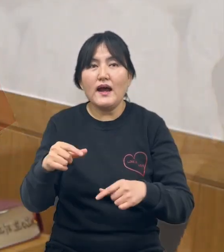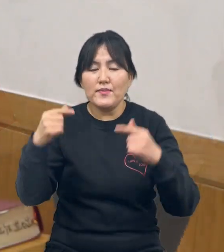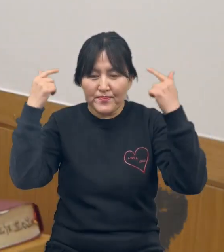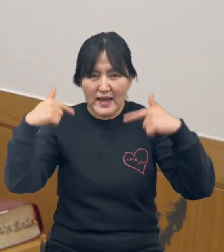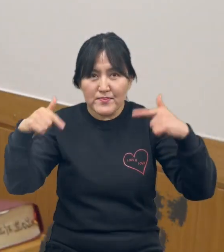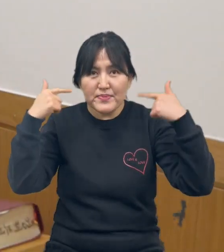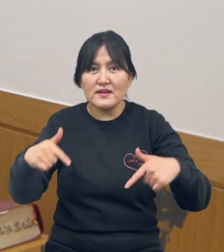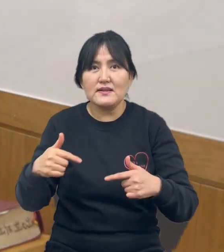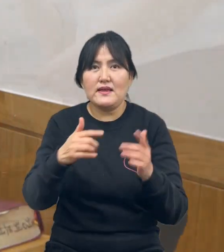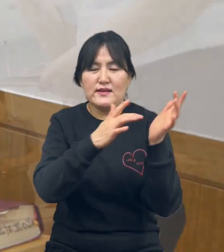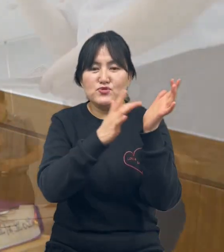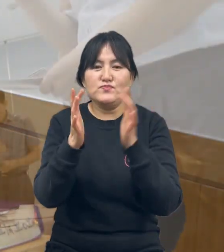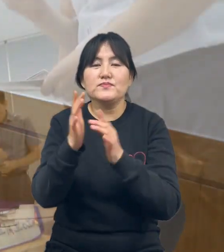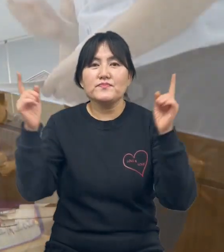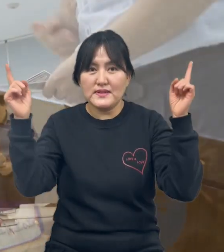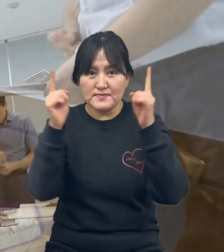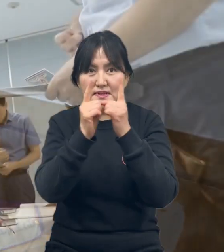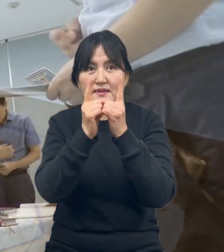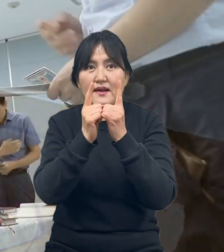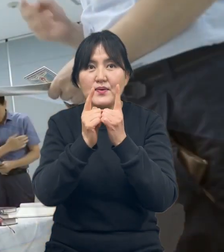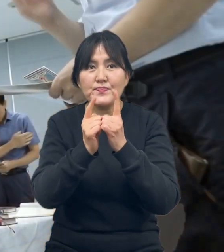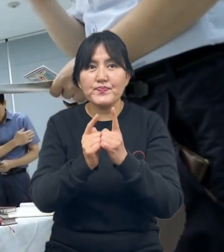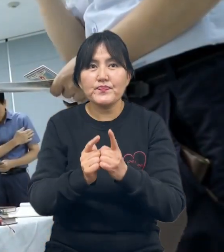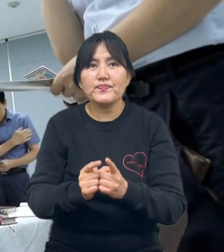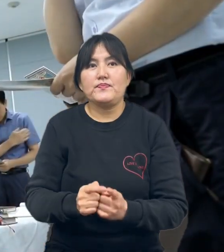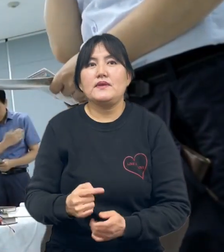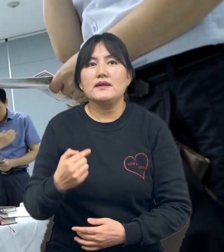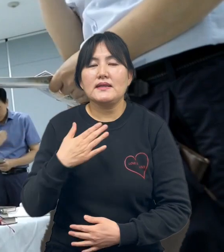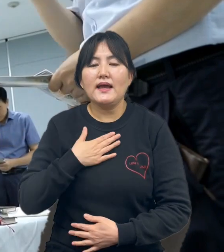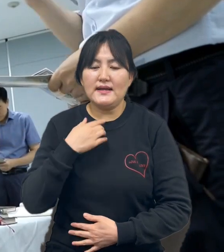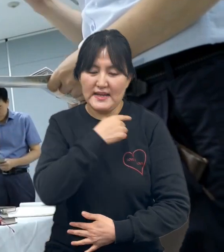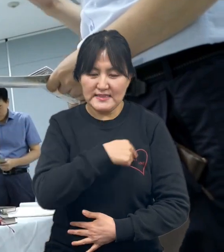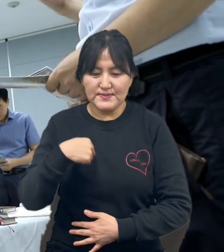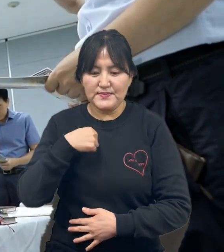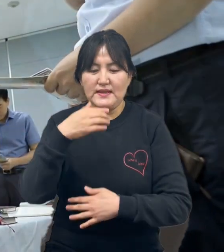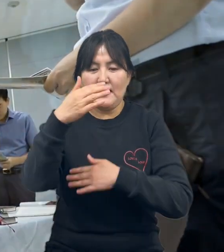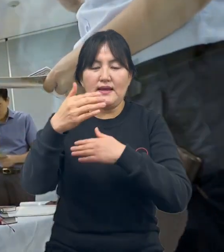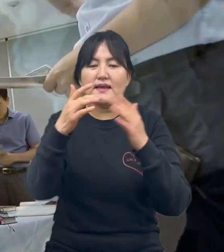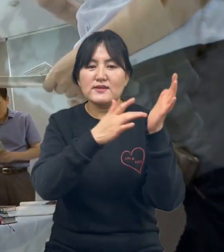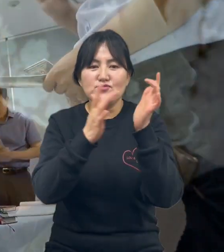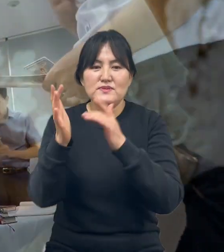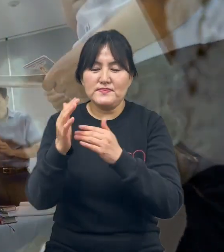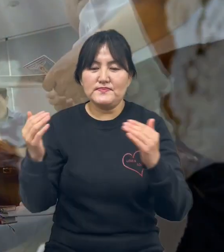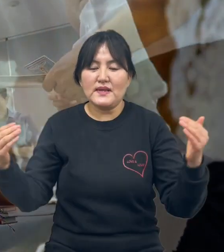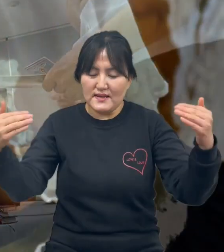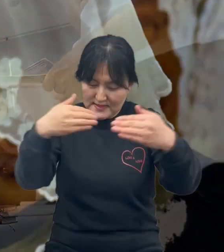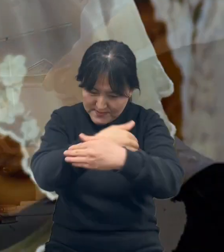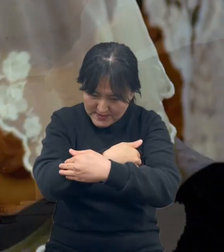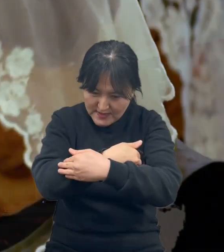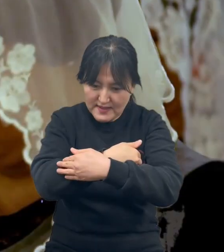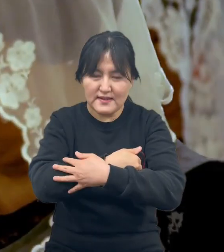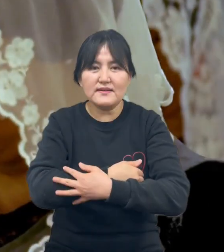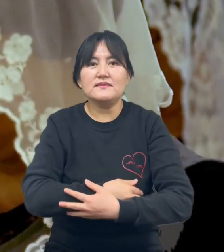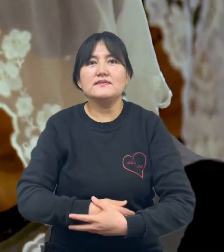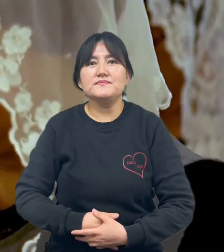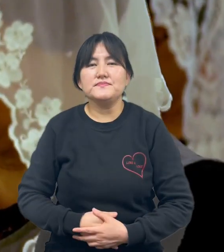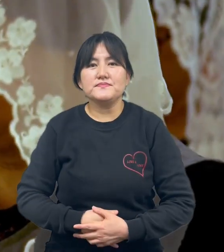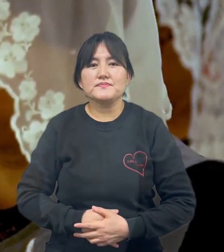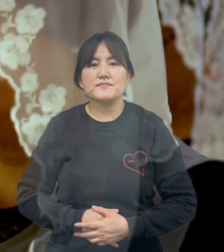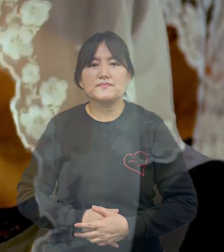매일 매순간 예수님을 만나는 것입니다. 내 가슴으로 예수님을 안는 것입니다.